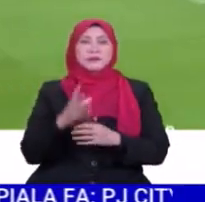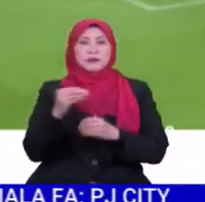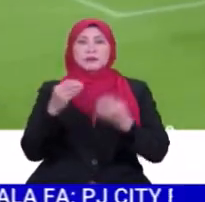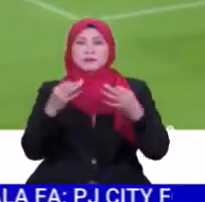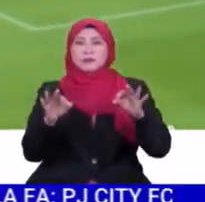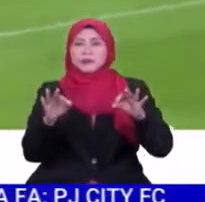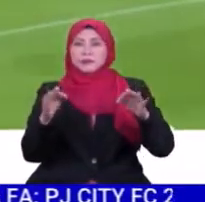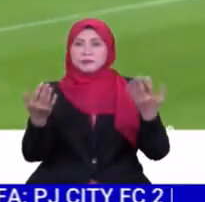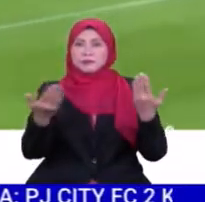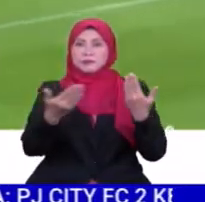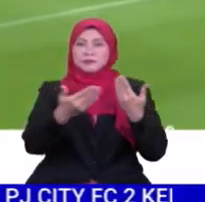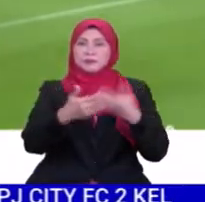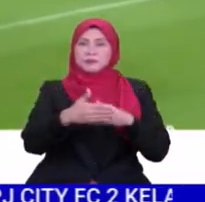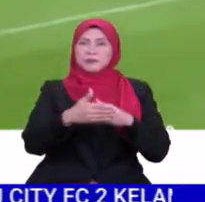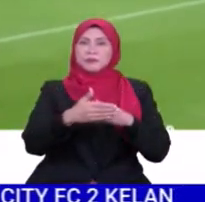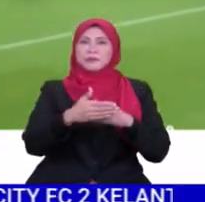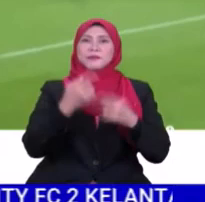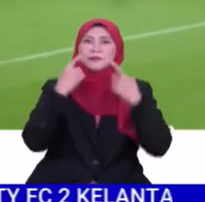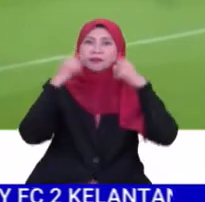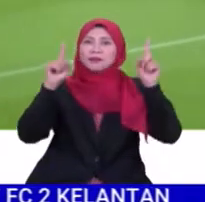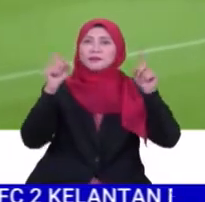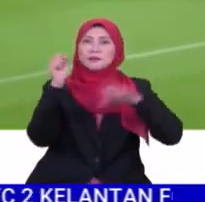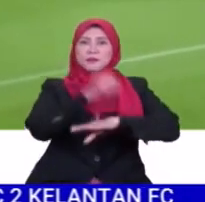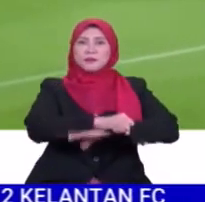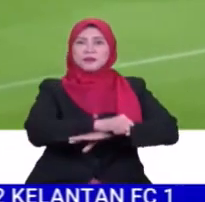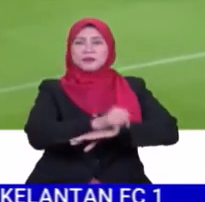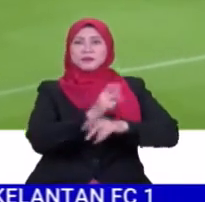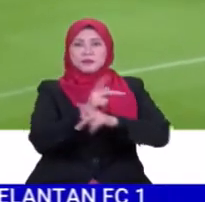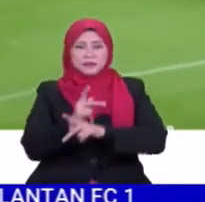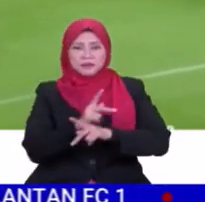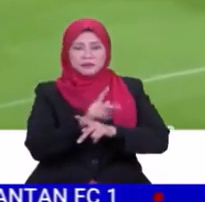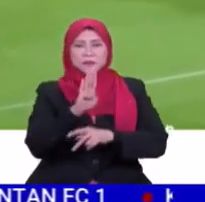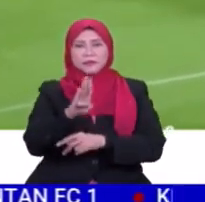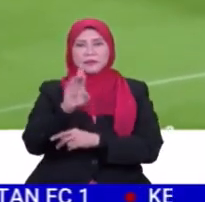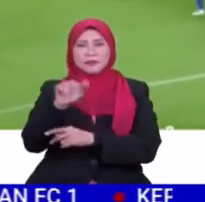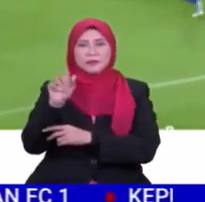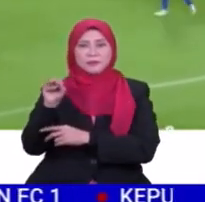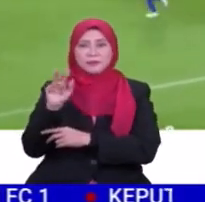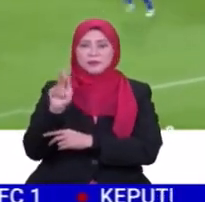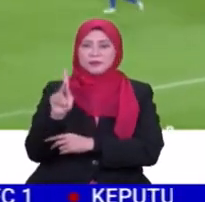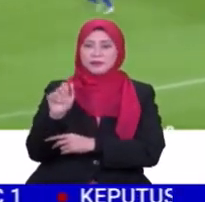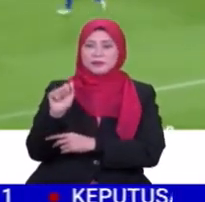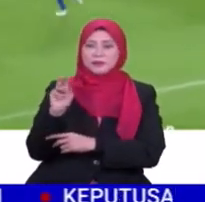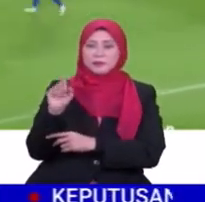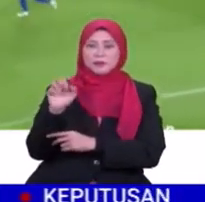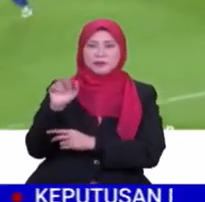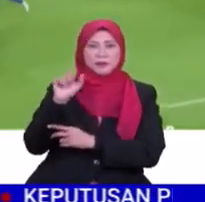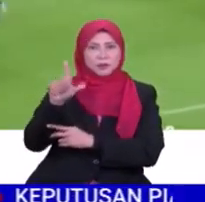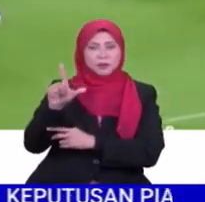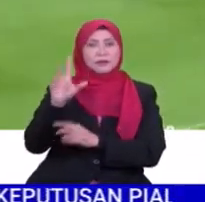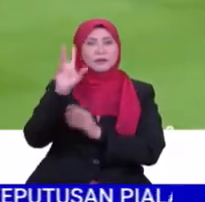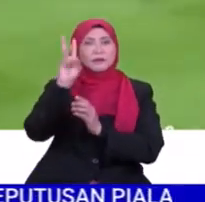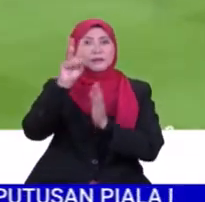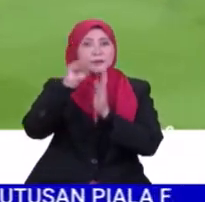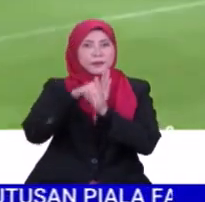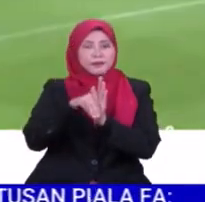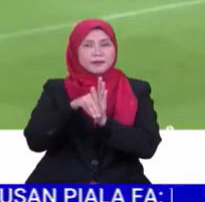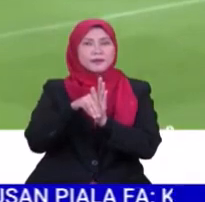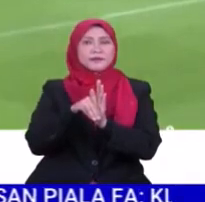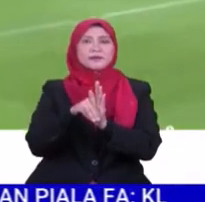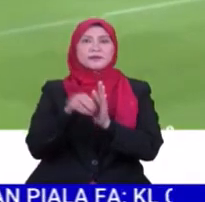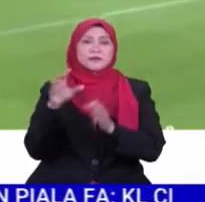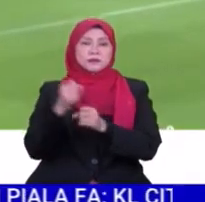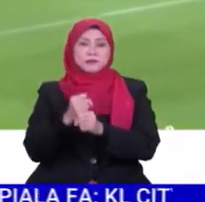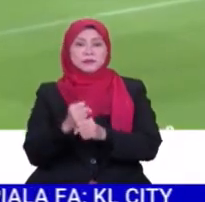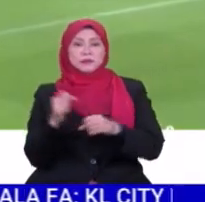siap pada menit ke-11 juga percaya menewaskan penjaga gol brm kamarul Effendi Rohim setelah 6 ini kemudian forzieri